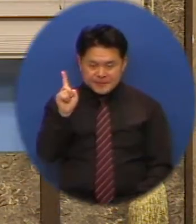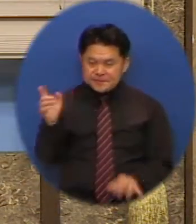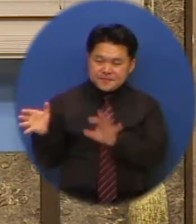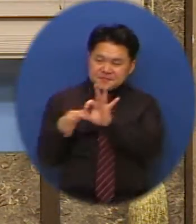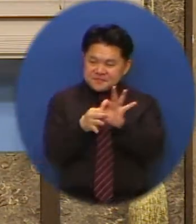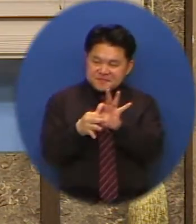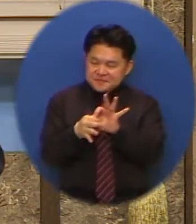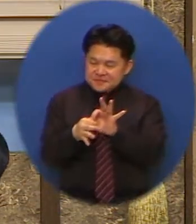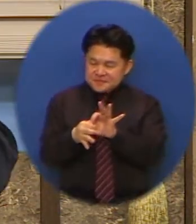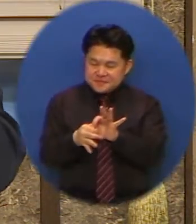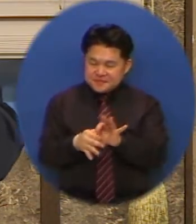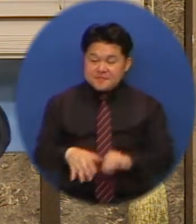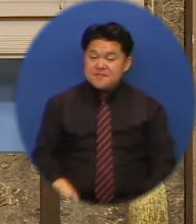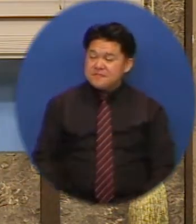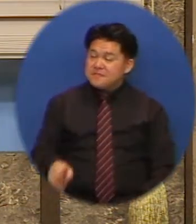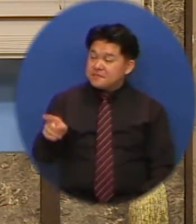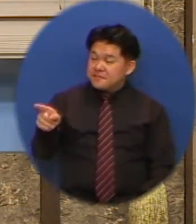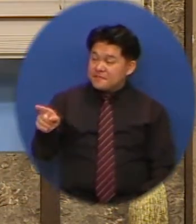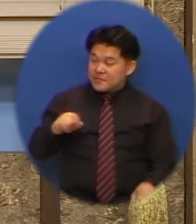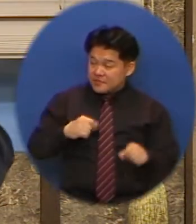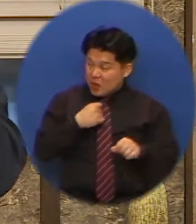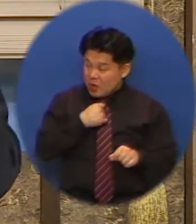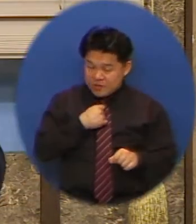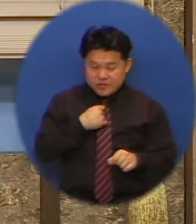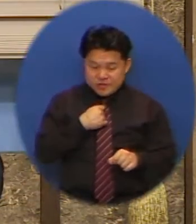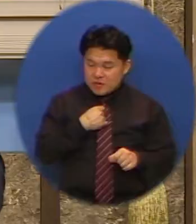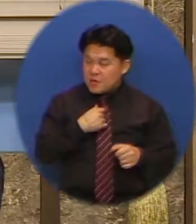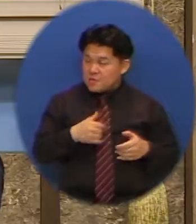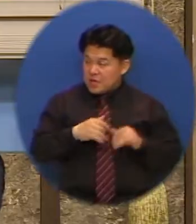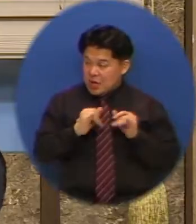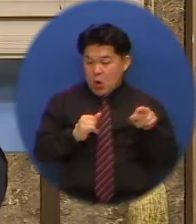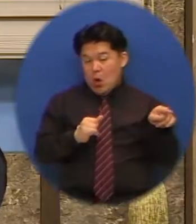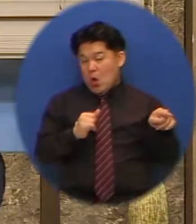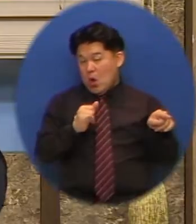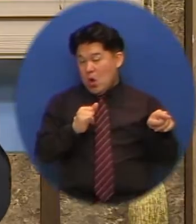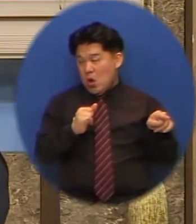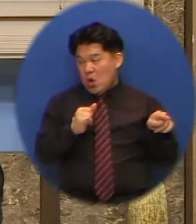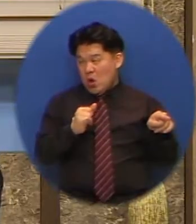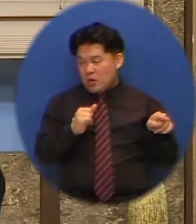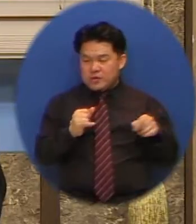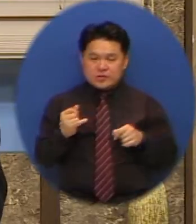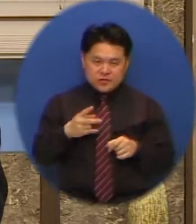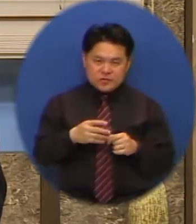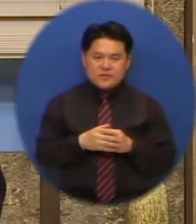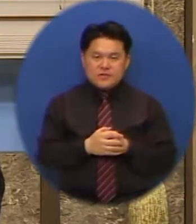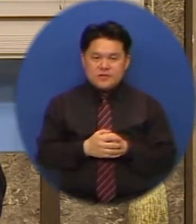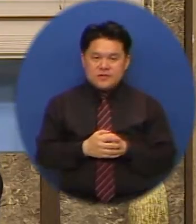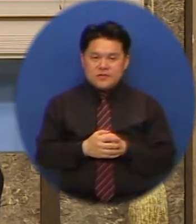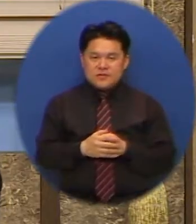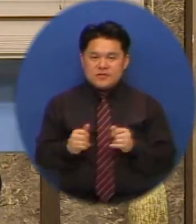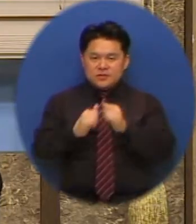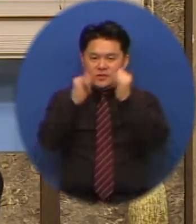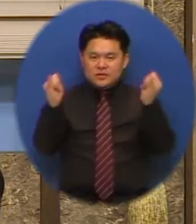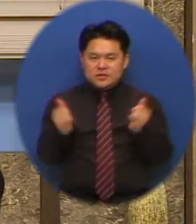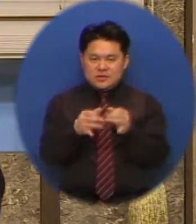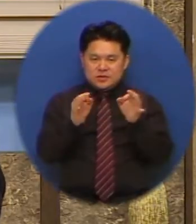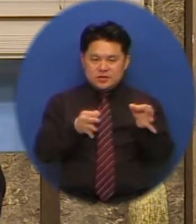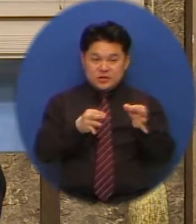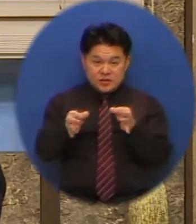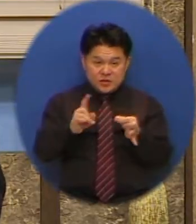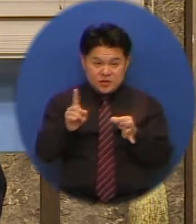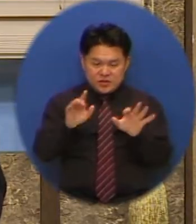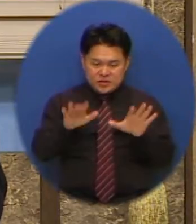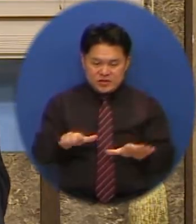연결을 시켜가지고 그 CSR 활동 또 나눔 문화도 지금 이제 그거 되고 요새는 이제 사회 금융 시장도